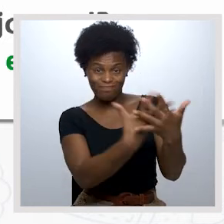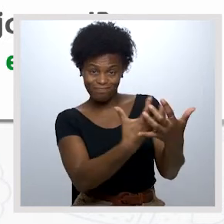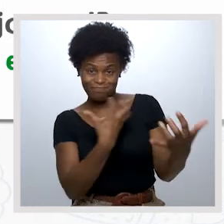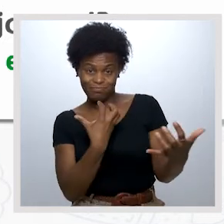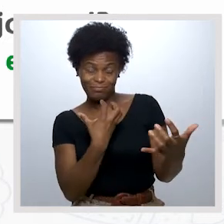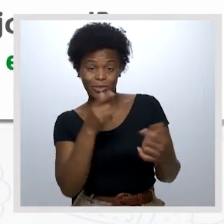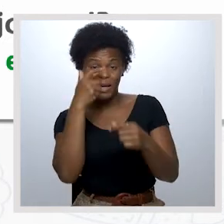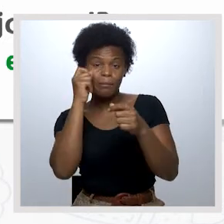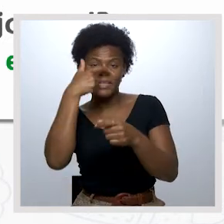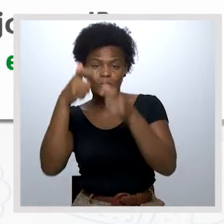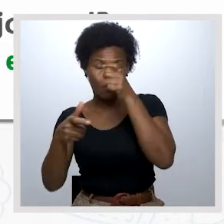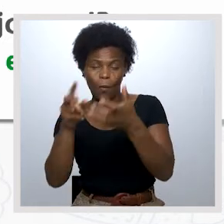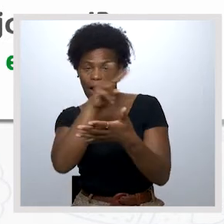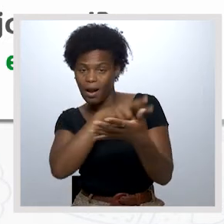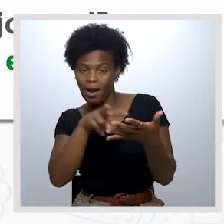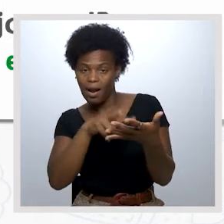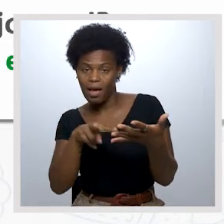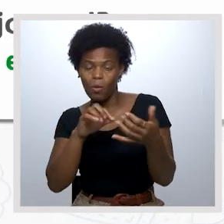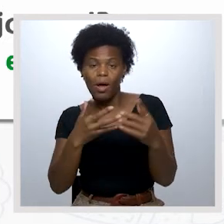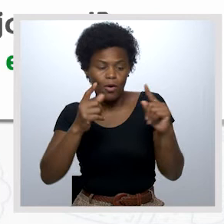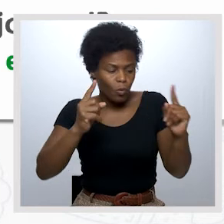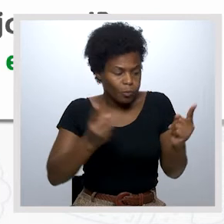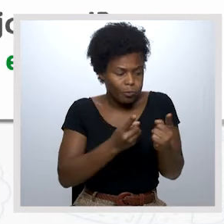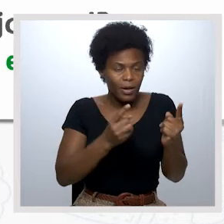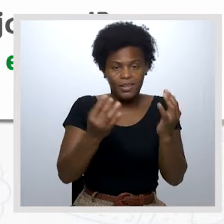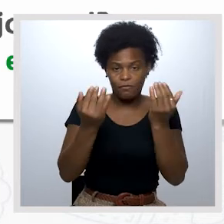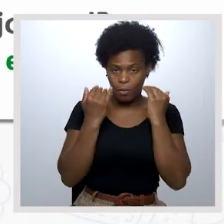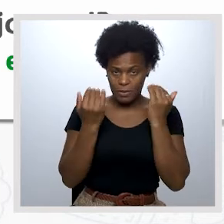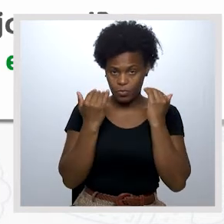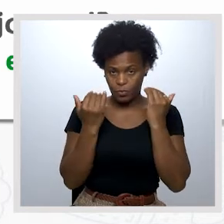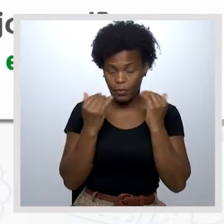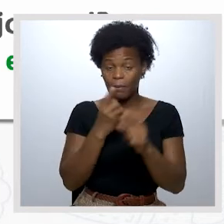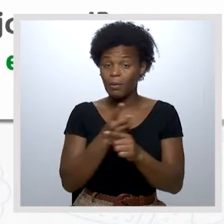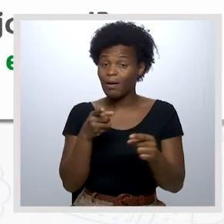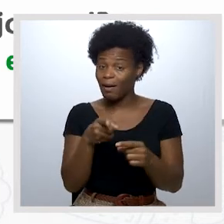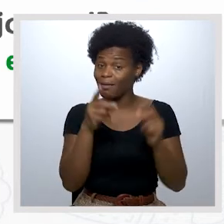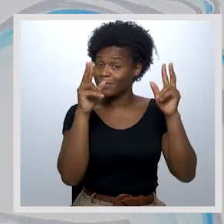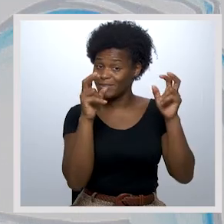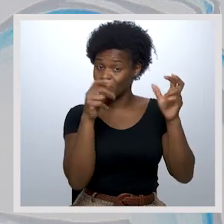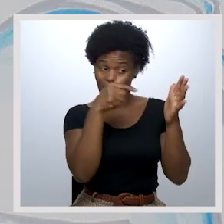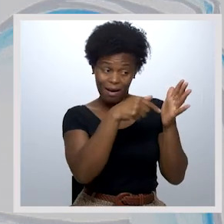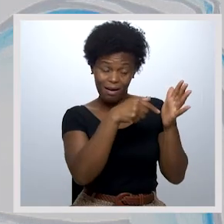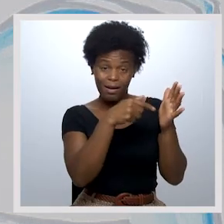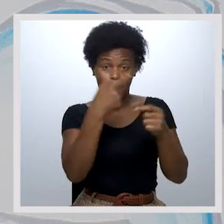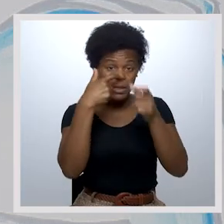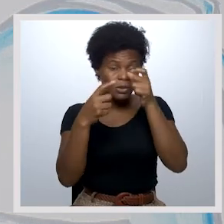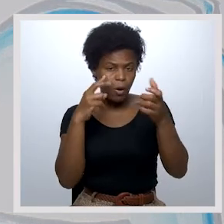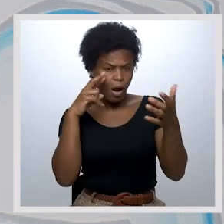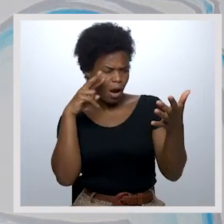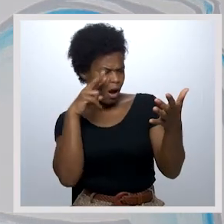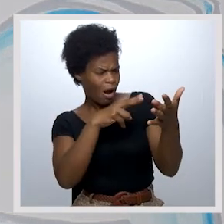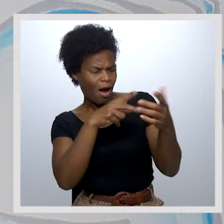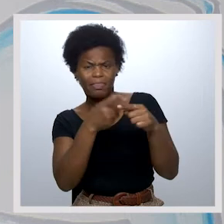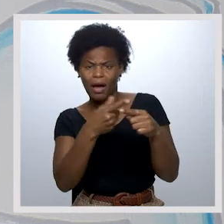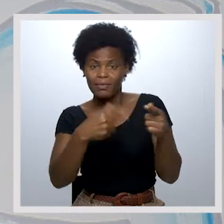attirer l'attention du lecteur en résumant l'information. Parce que c'est là qu'on attire les gens